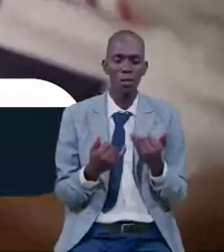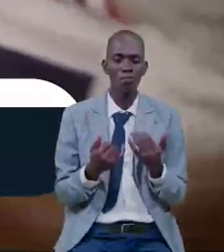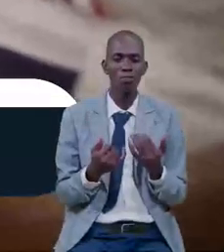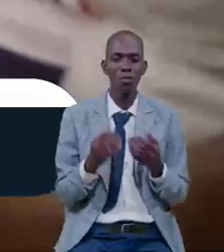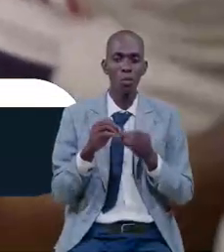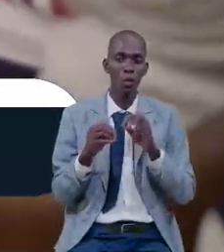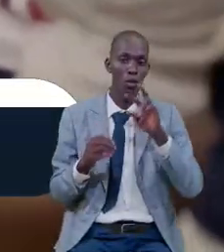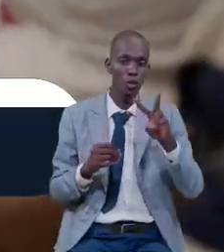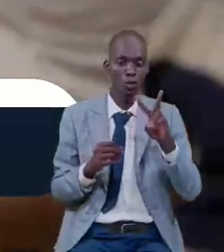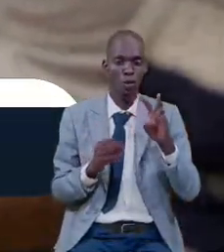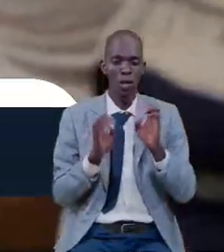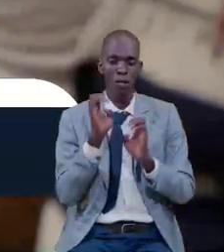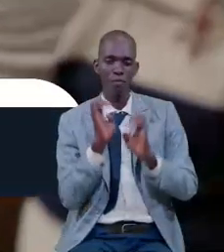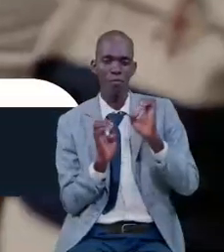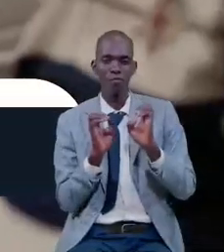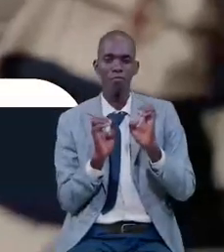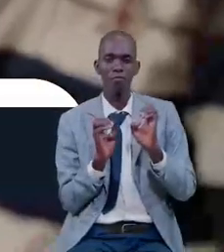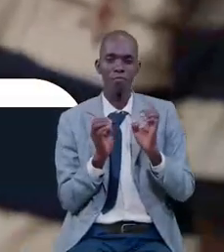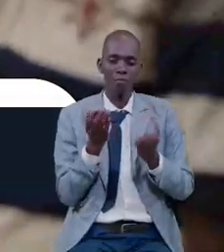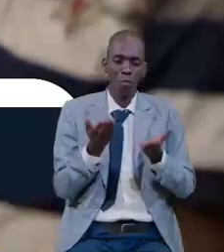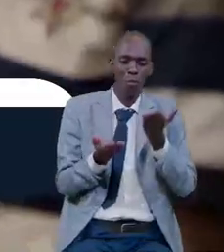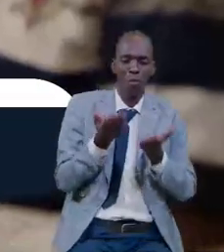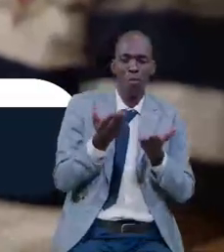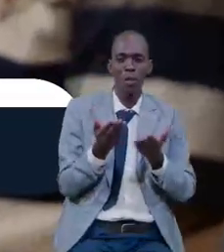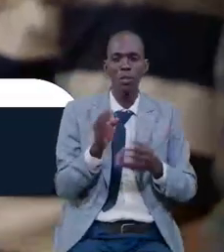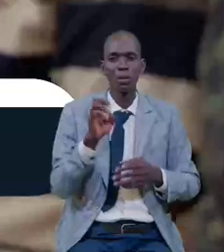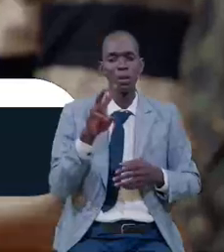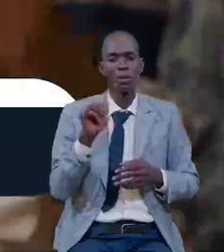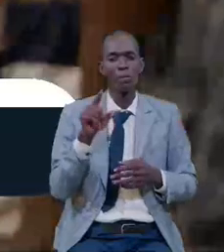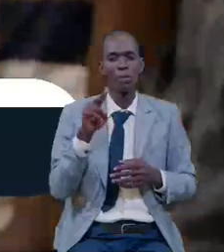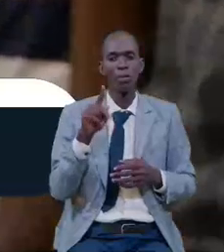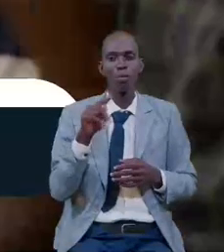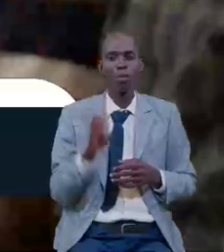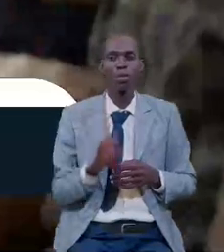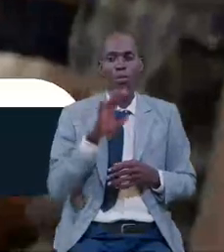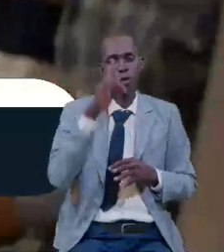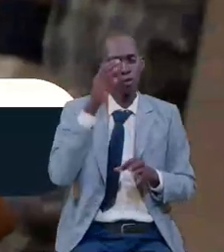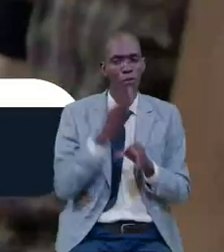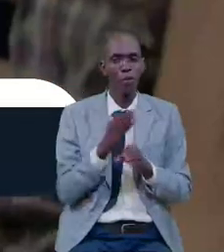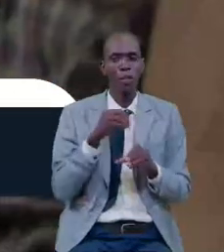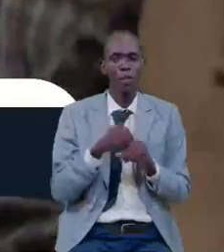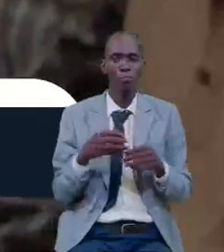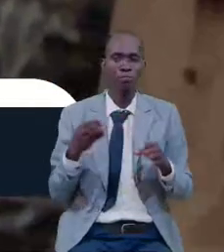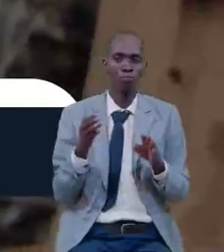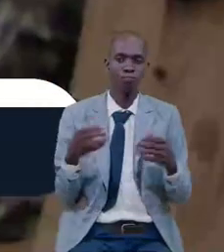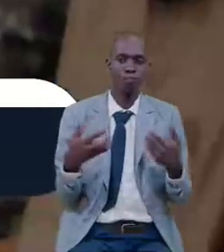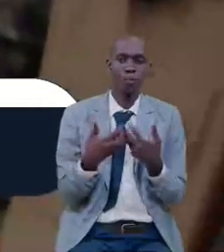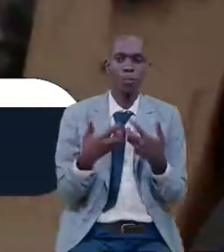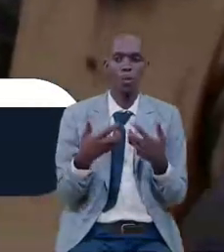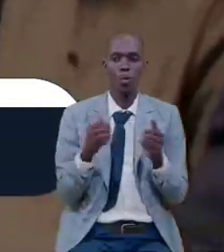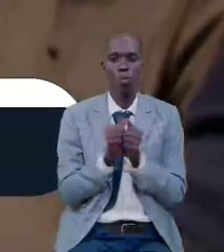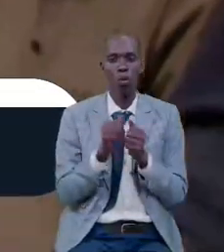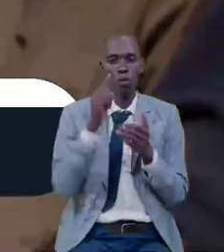Est-ce que vous êtes pesé, trouvé léger? Votre foi va-t-elle vous préparer pour l'avènement du